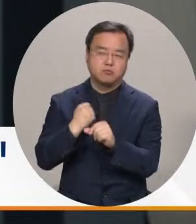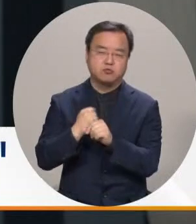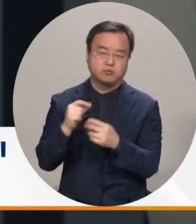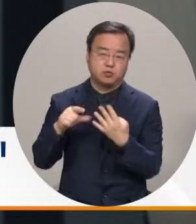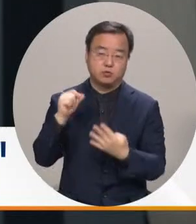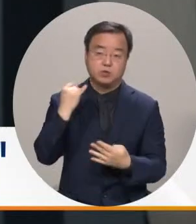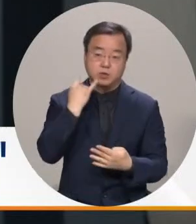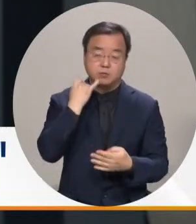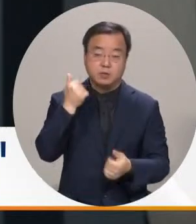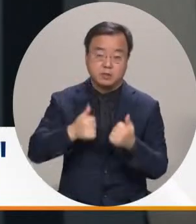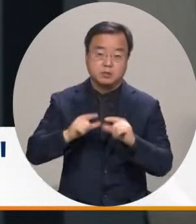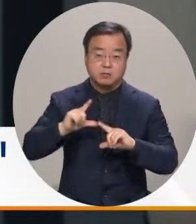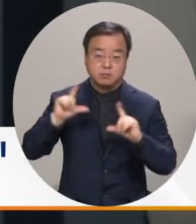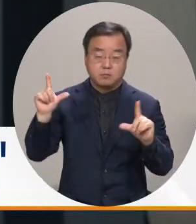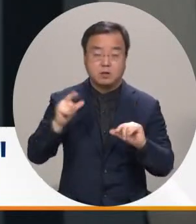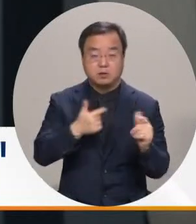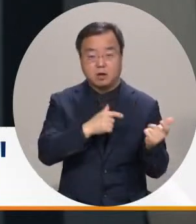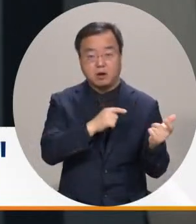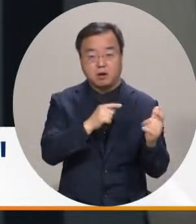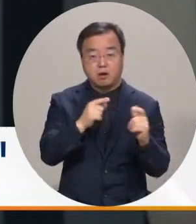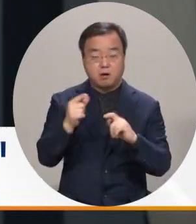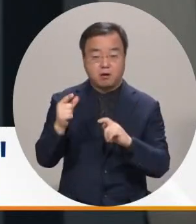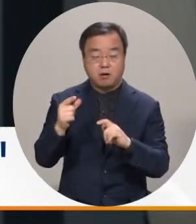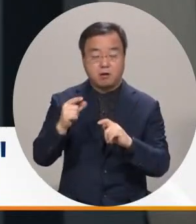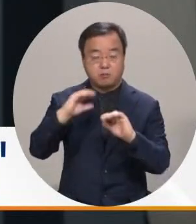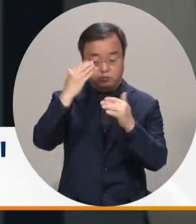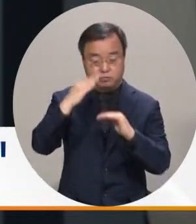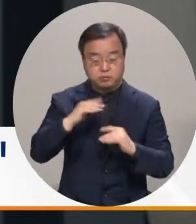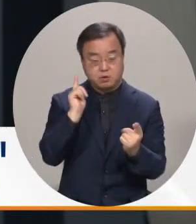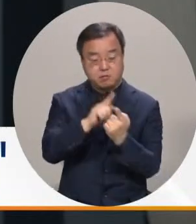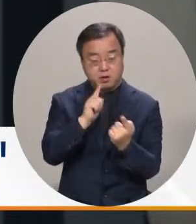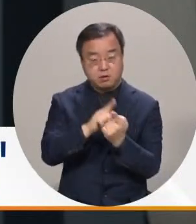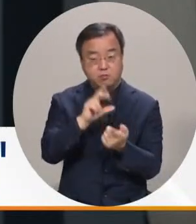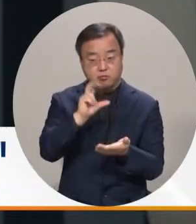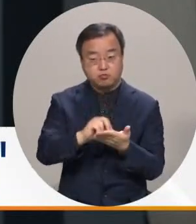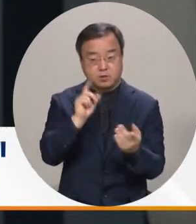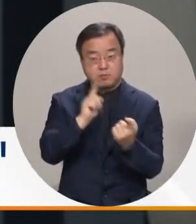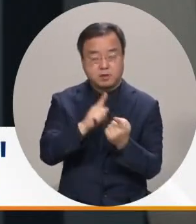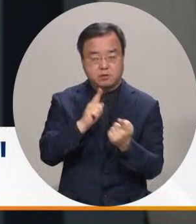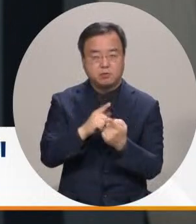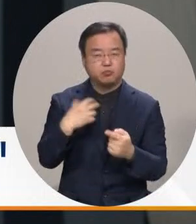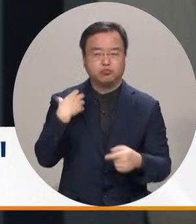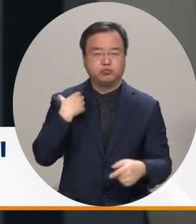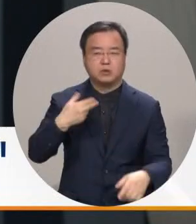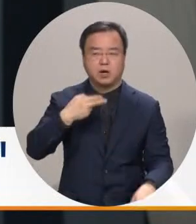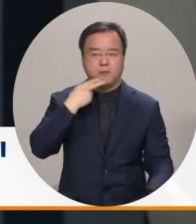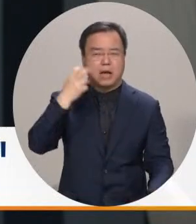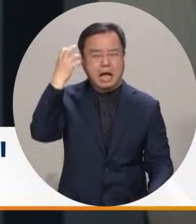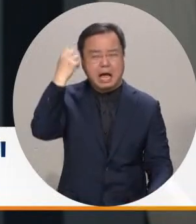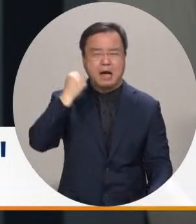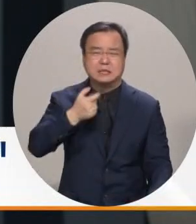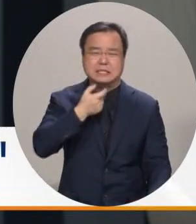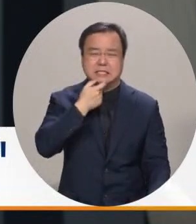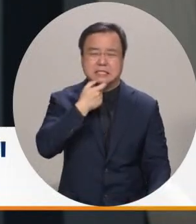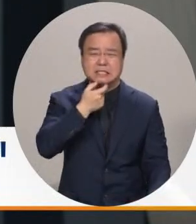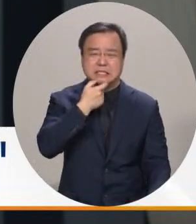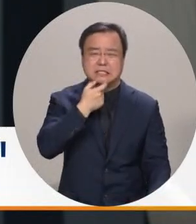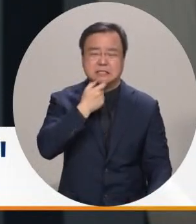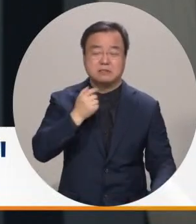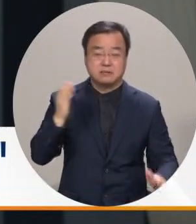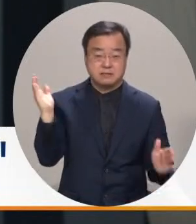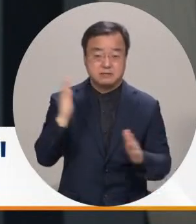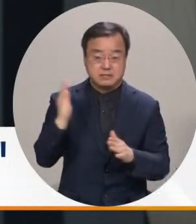당일날 다양한 제재를 만나는 것에 큰 부담은 없어 또는 아 나 암기는 절대 못 해 뭐 이런 친구들은